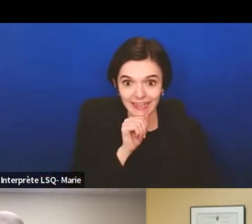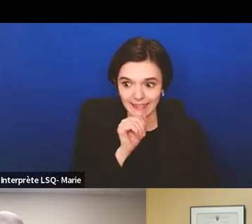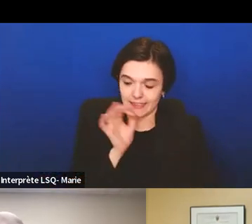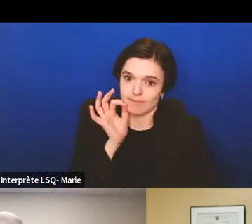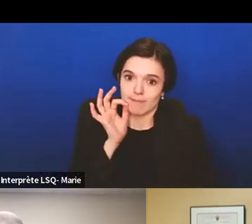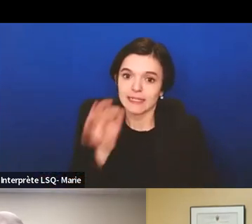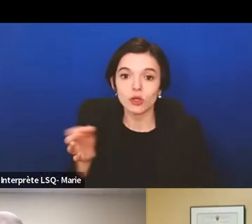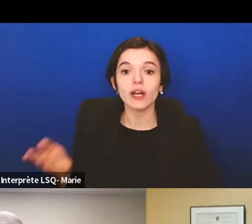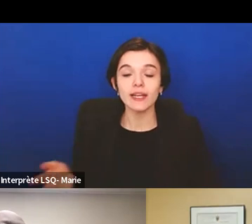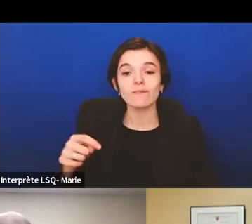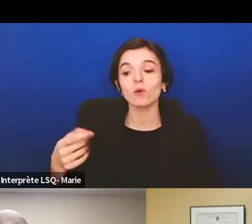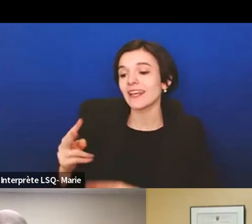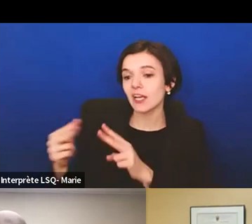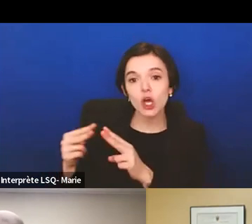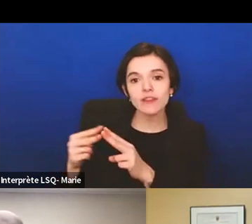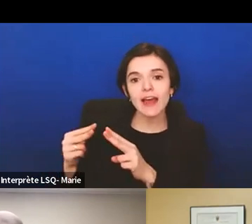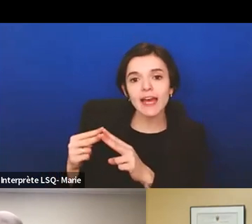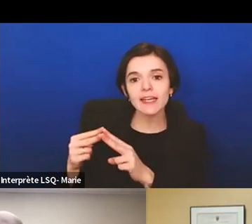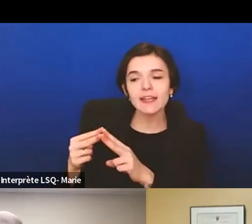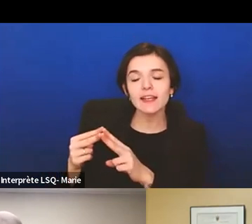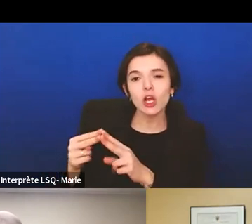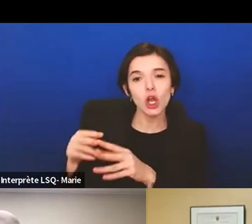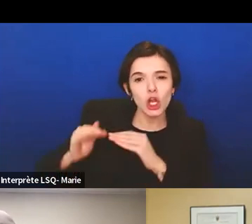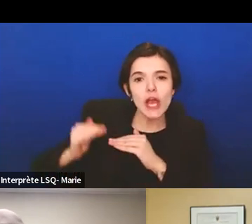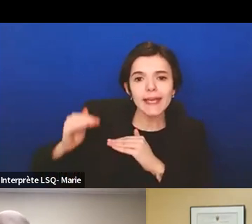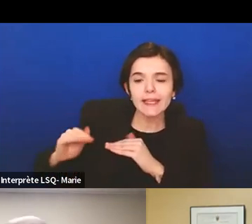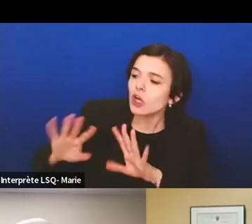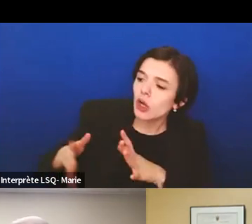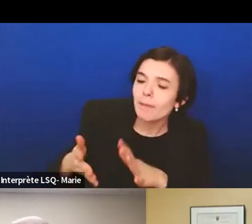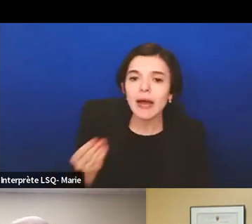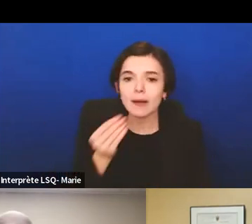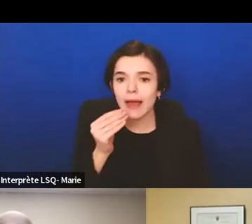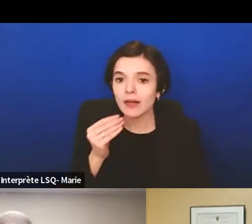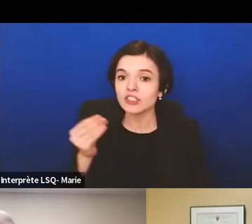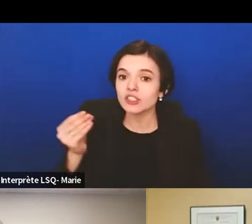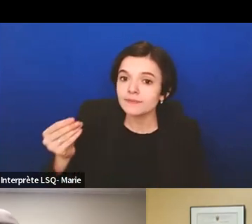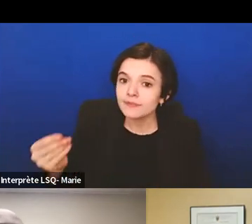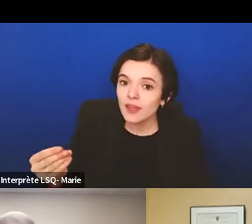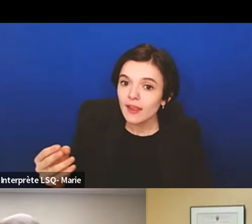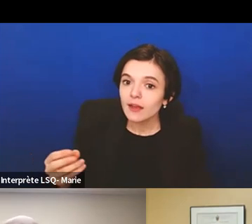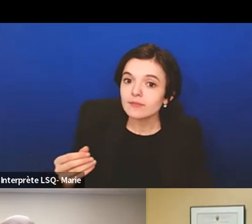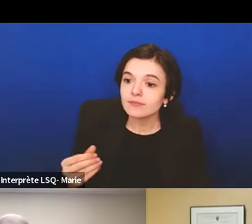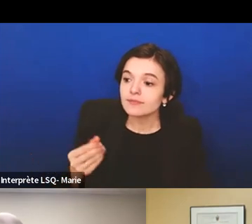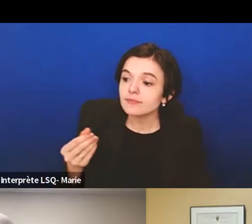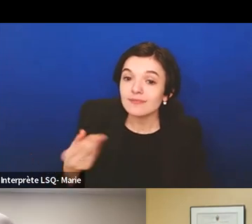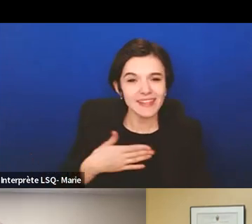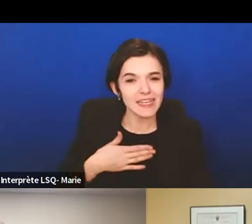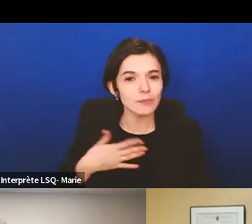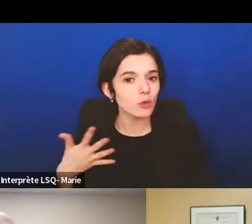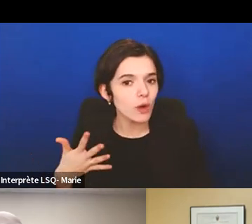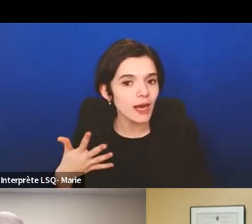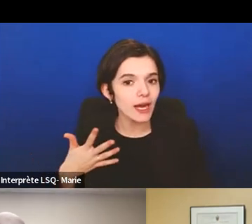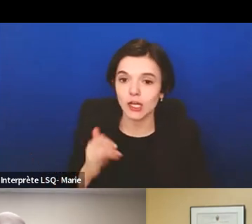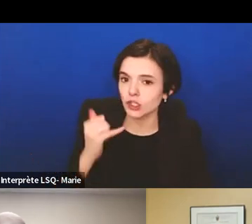connaître. À quel rythme ils mangent? Qu'est-ce qu'ils aimeraient? Est-ce que c'est d'abord du jus avant